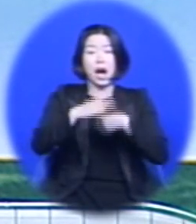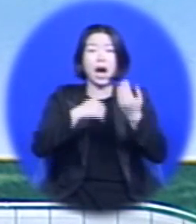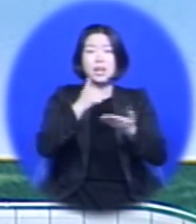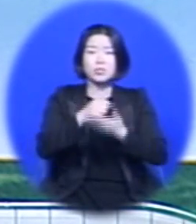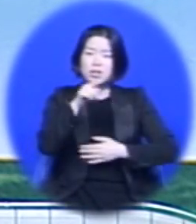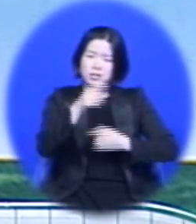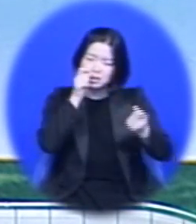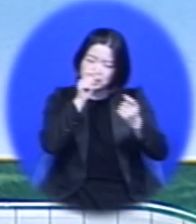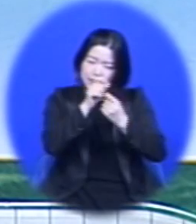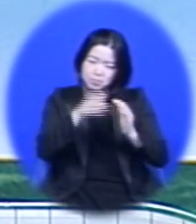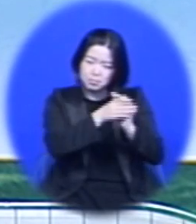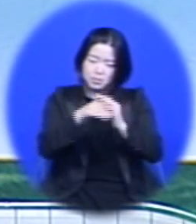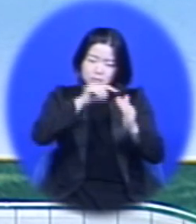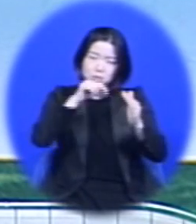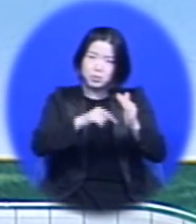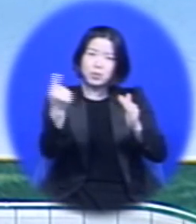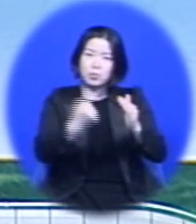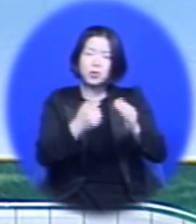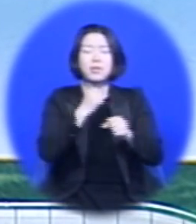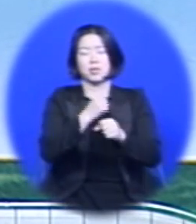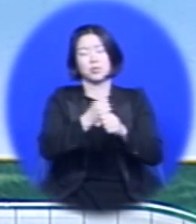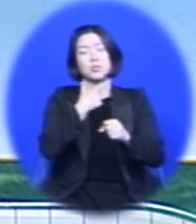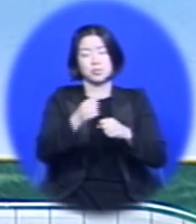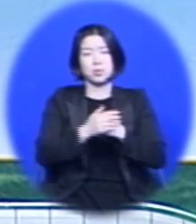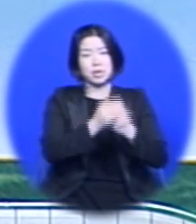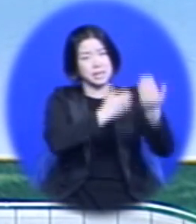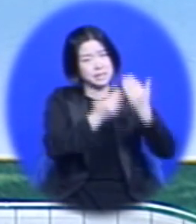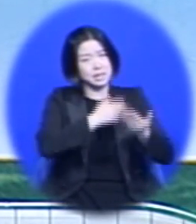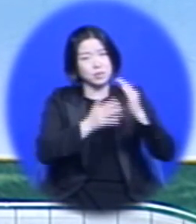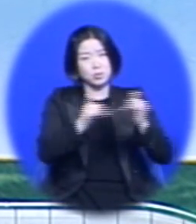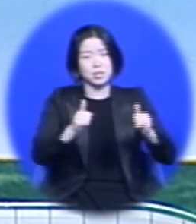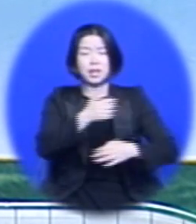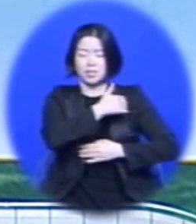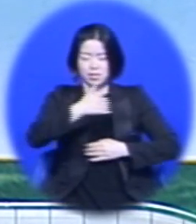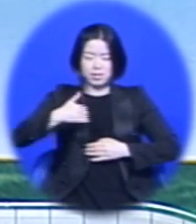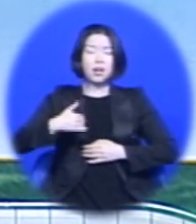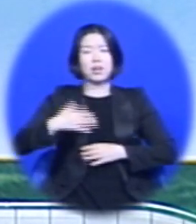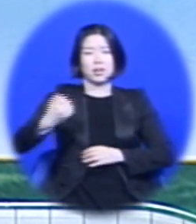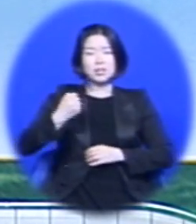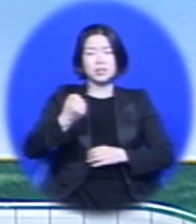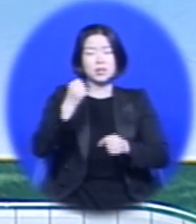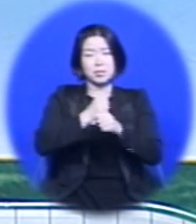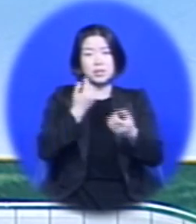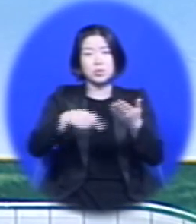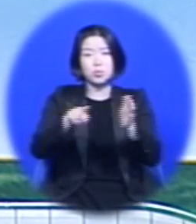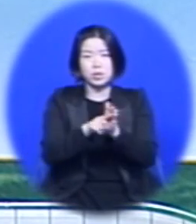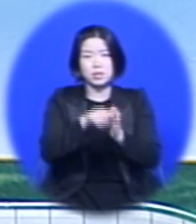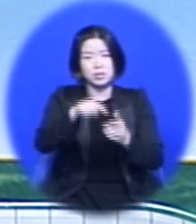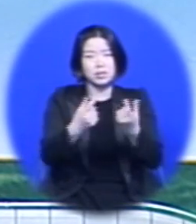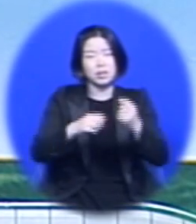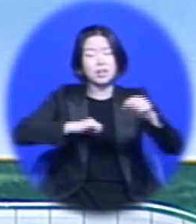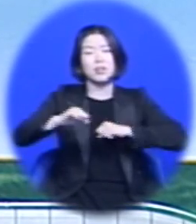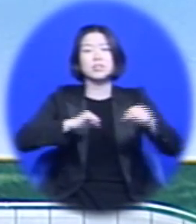그 친밀함 속에 들어가게 하려고, 그리고 상속자의 그 당당함을 갖게 하려고 그렇게